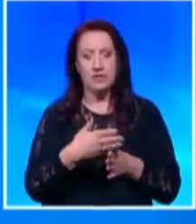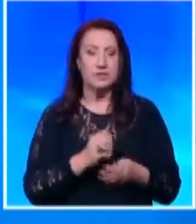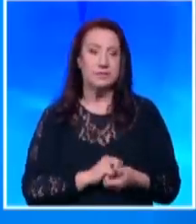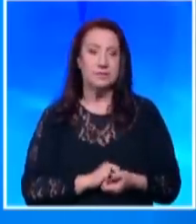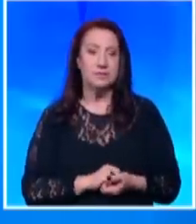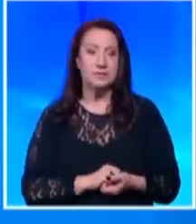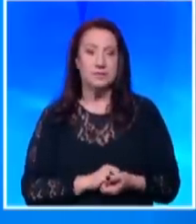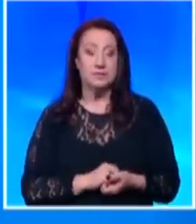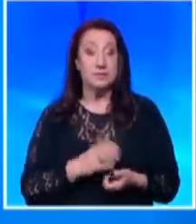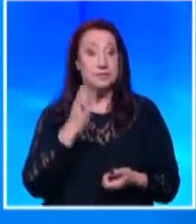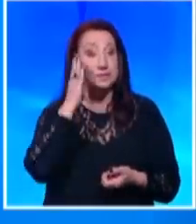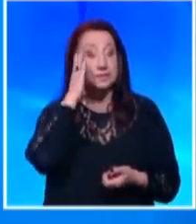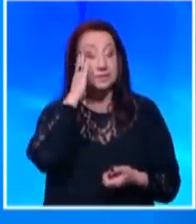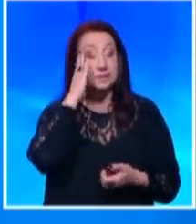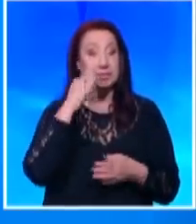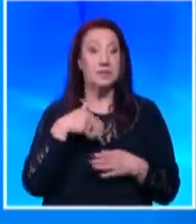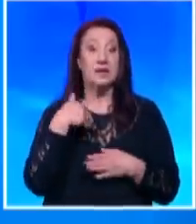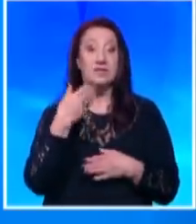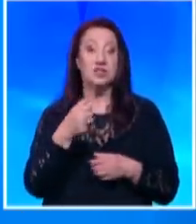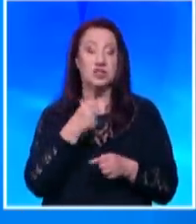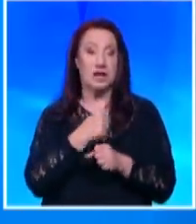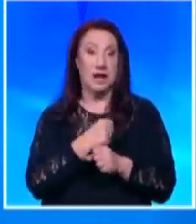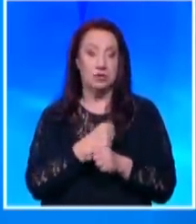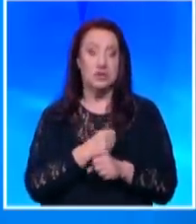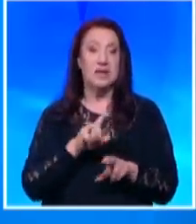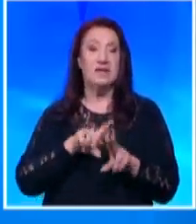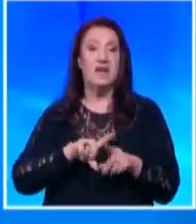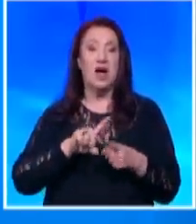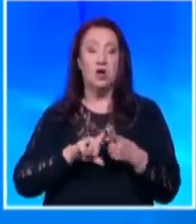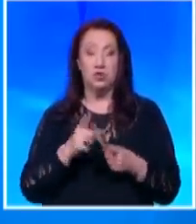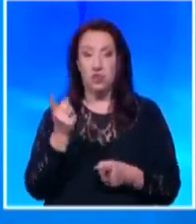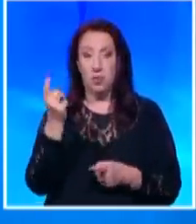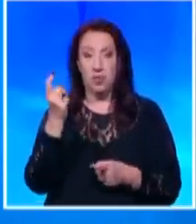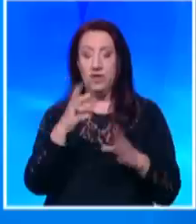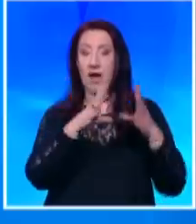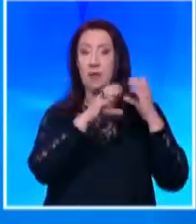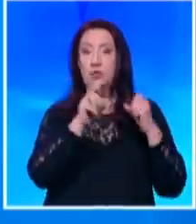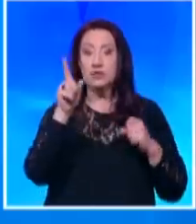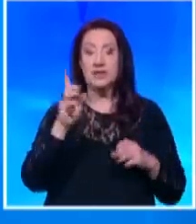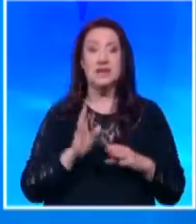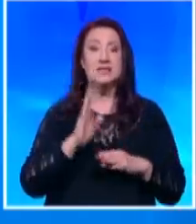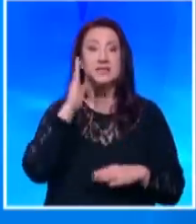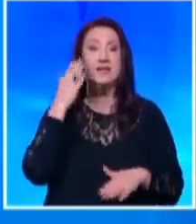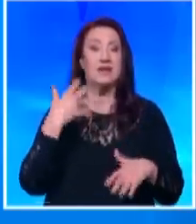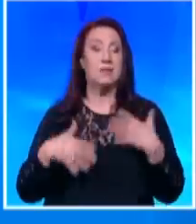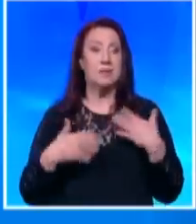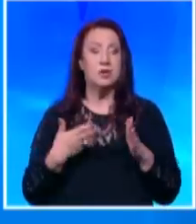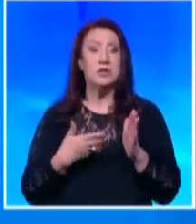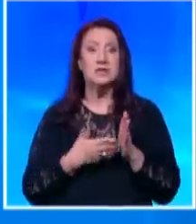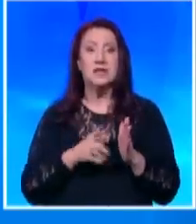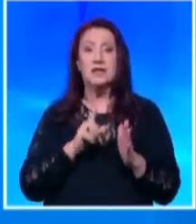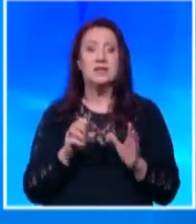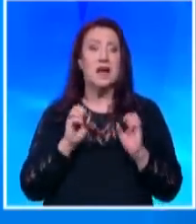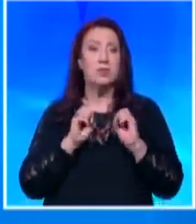Министърът на външните работи Иван Кондов извика на среща посланика на Северна Македония у нас Агнеза Поповска заради недопускането на евродепутата